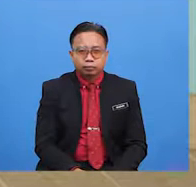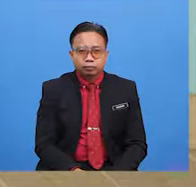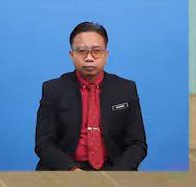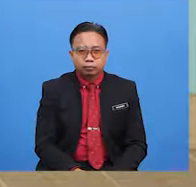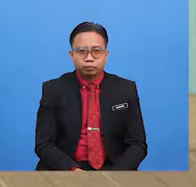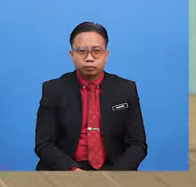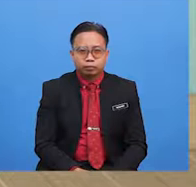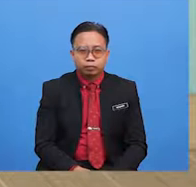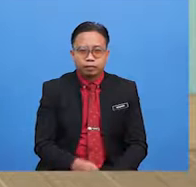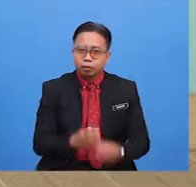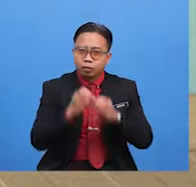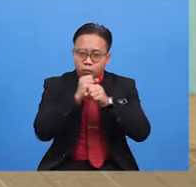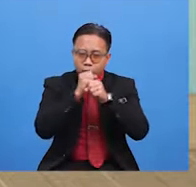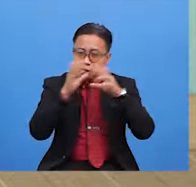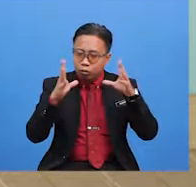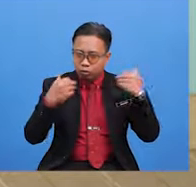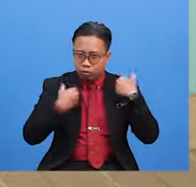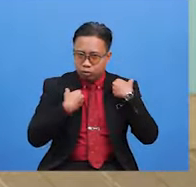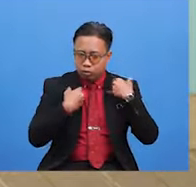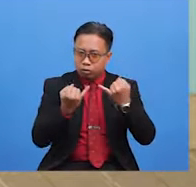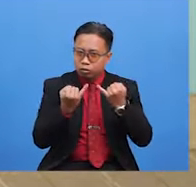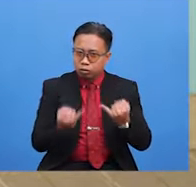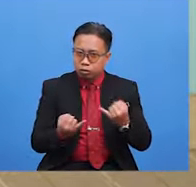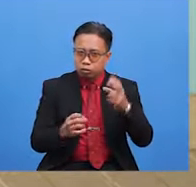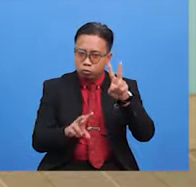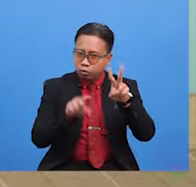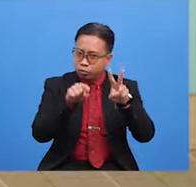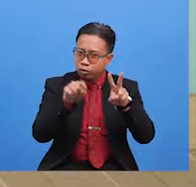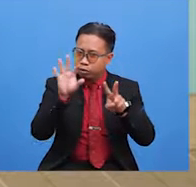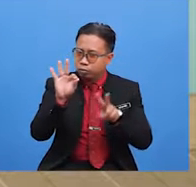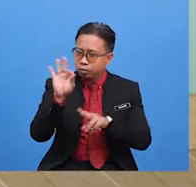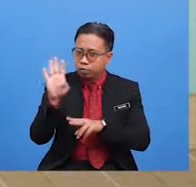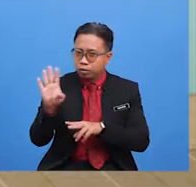Belum yang berisi udara mempunyai jisin 2.94 gram.